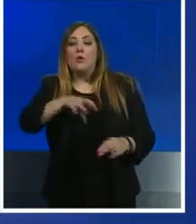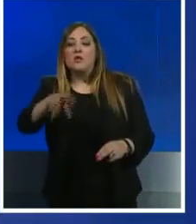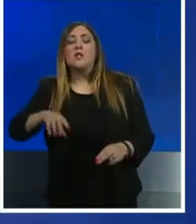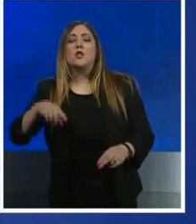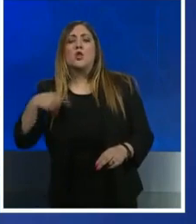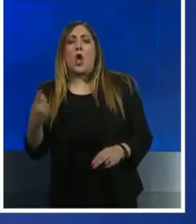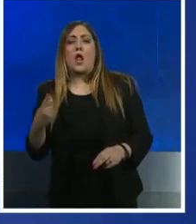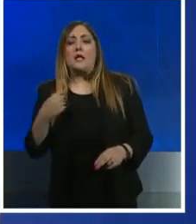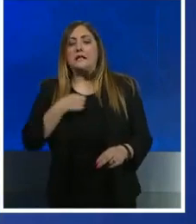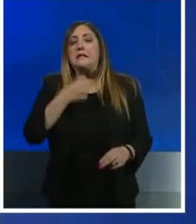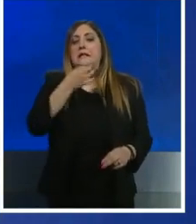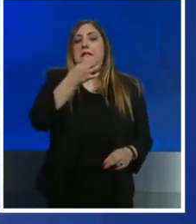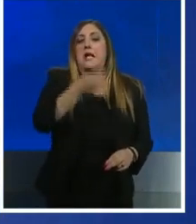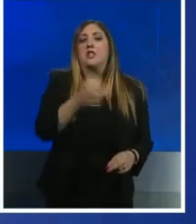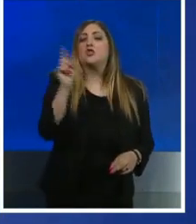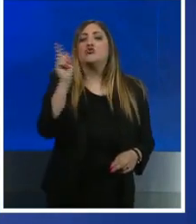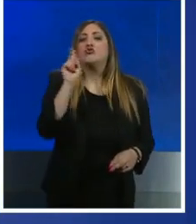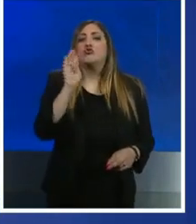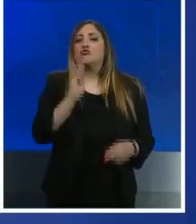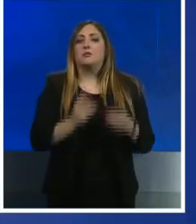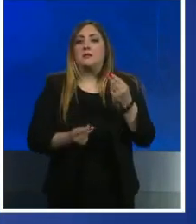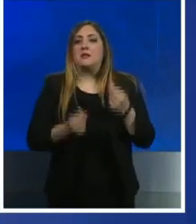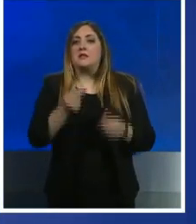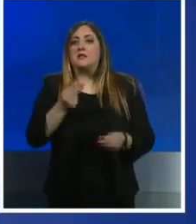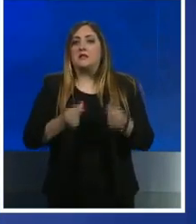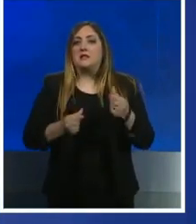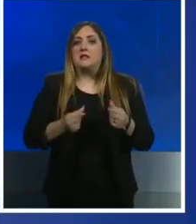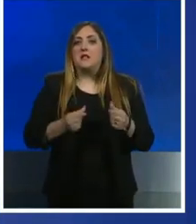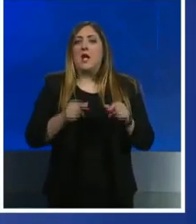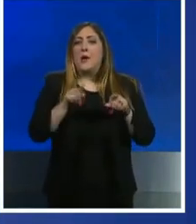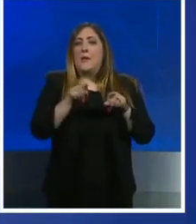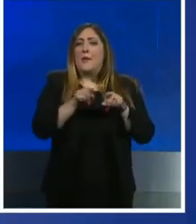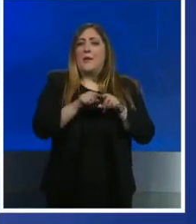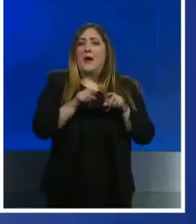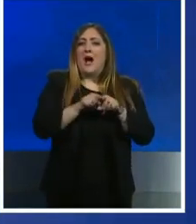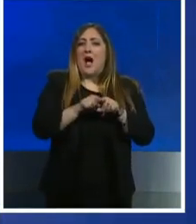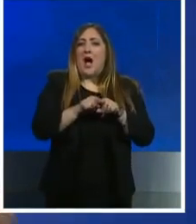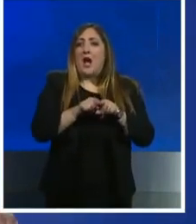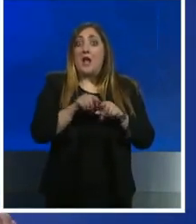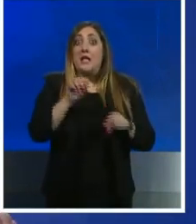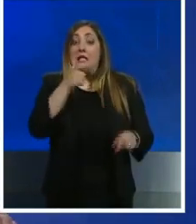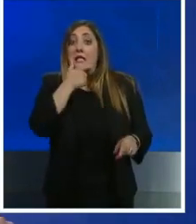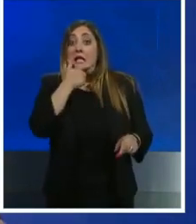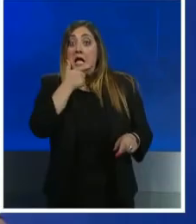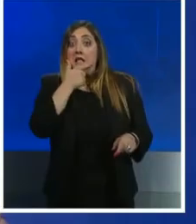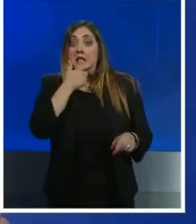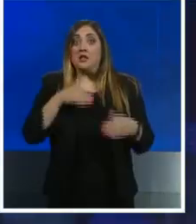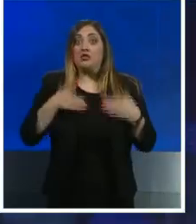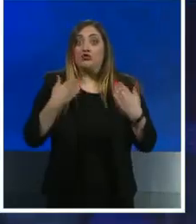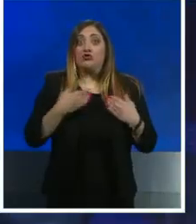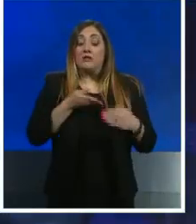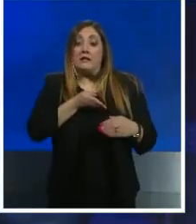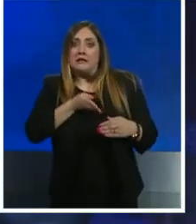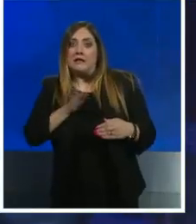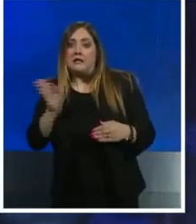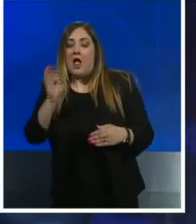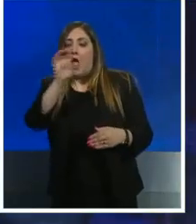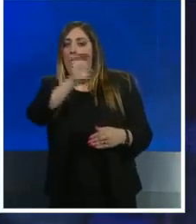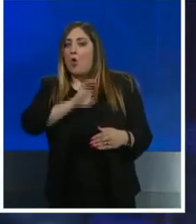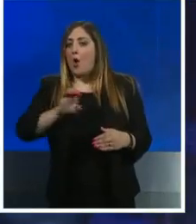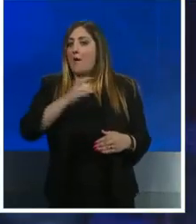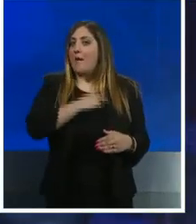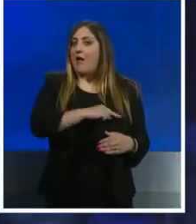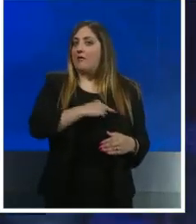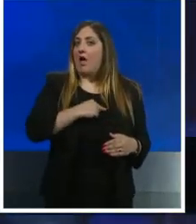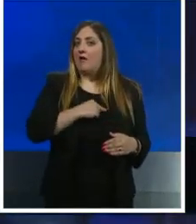Tinnegozjaw xiex? Bħal min? Bħal Renju Unit? Tridu li Malta tipprova toħroġ mill-Unjoni Ewropea? Nsellem